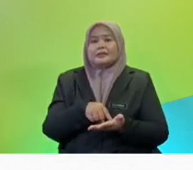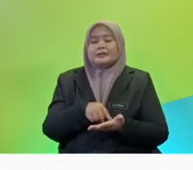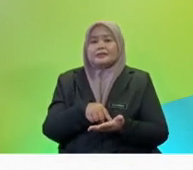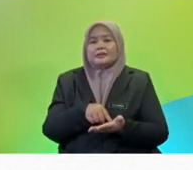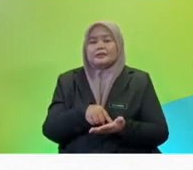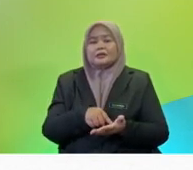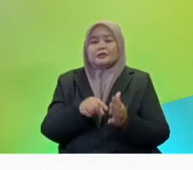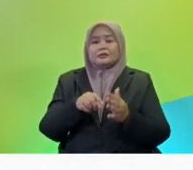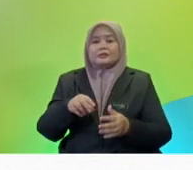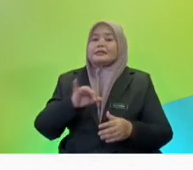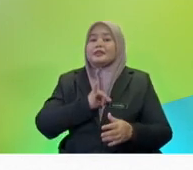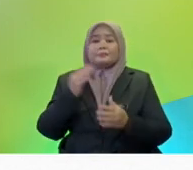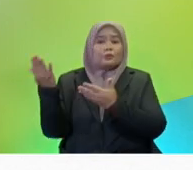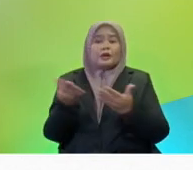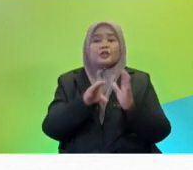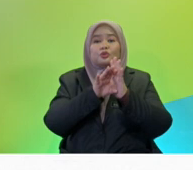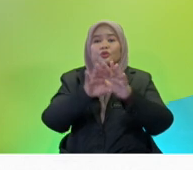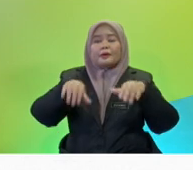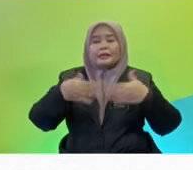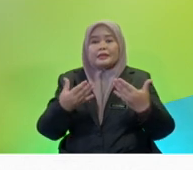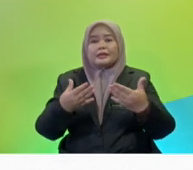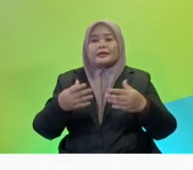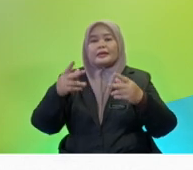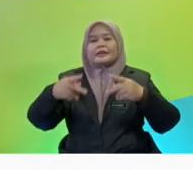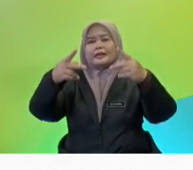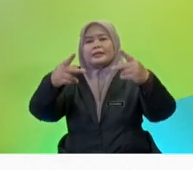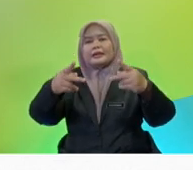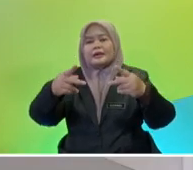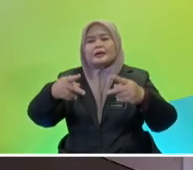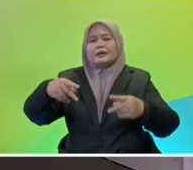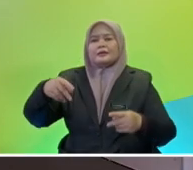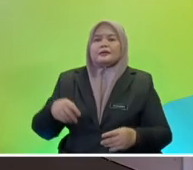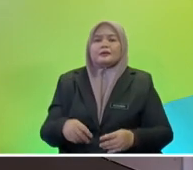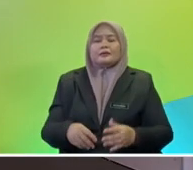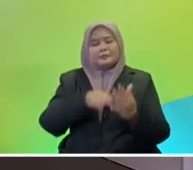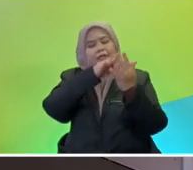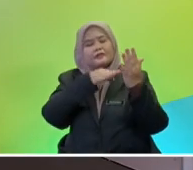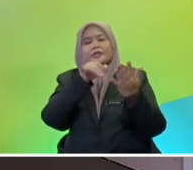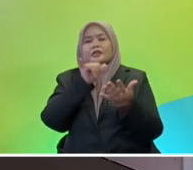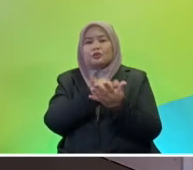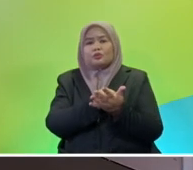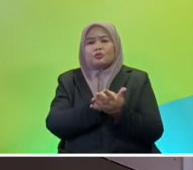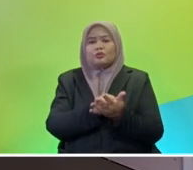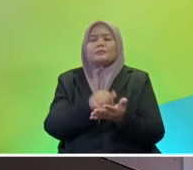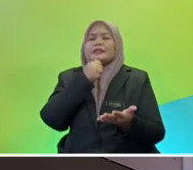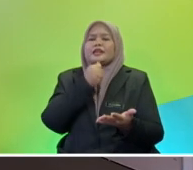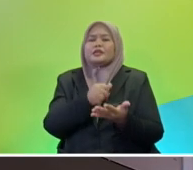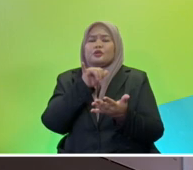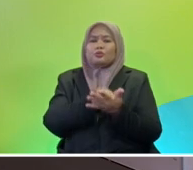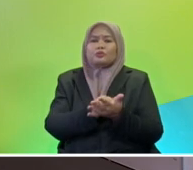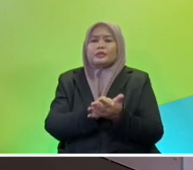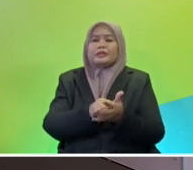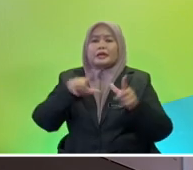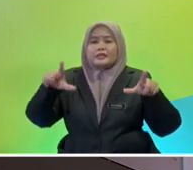contoh Bagaimanakah kaedah pencak Siran itu oke kaidah penilaian itu kita laksanakan